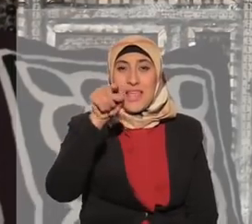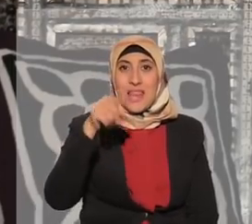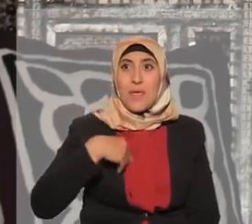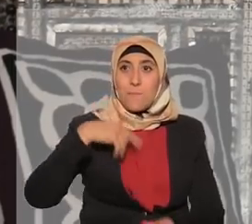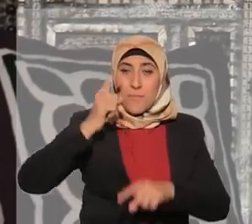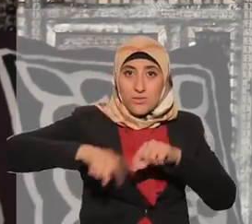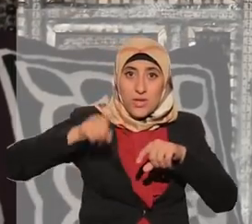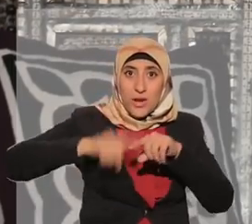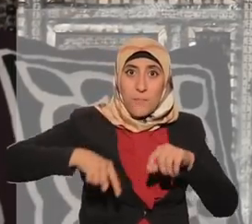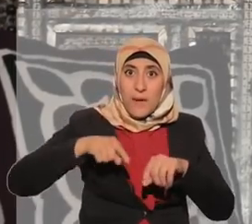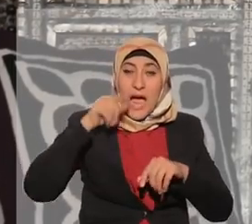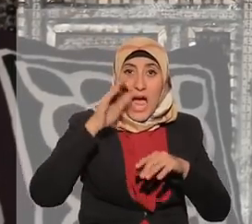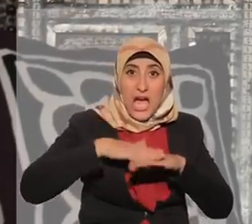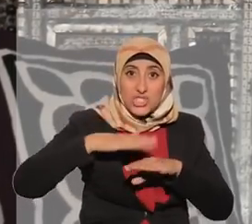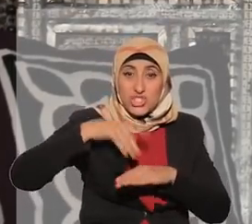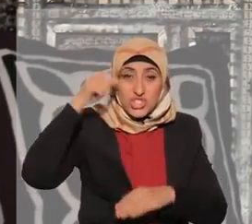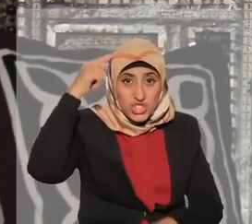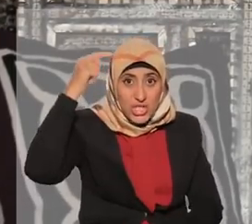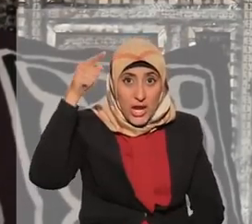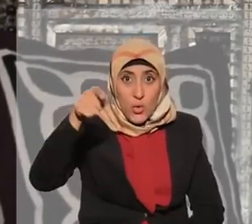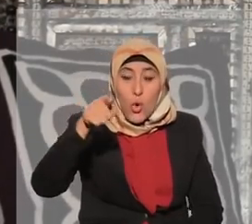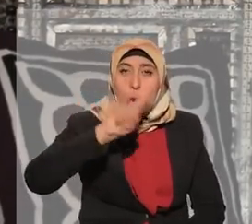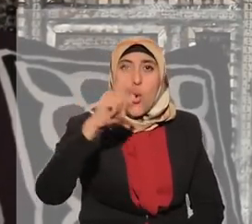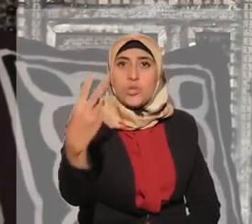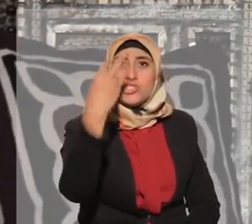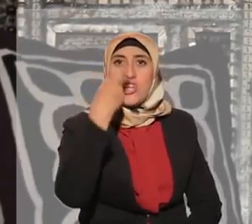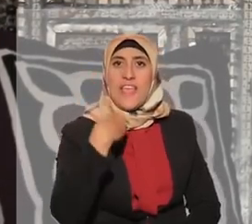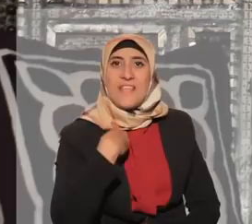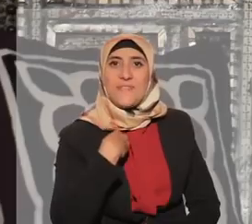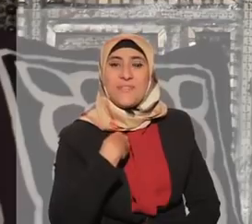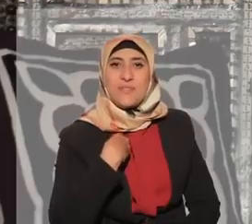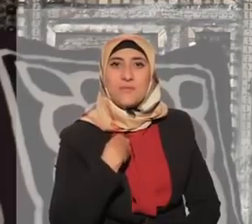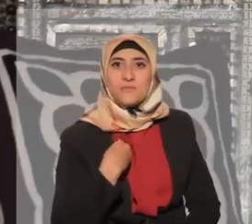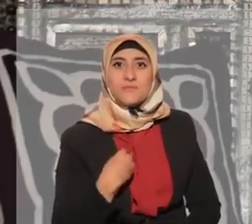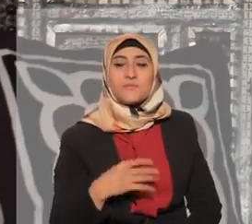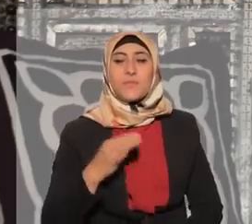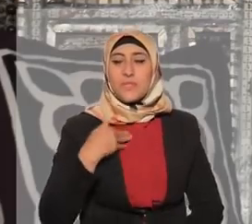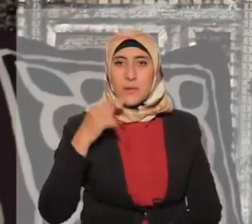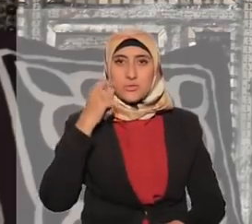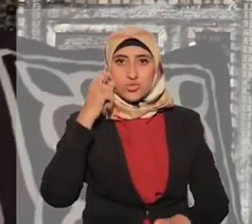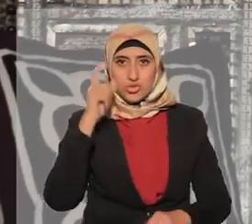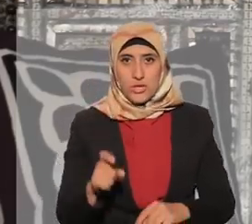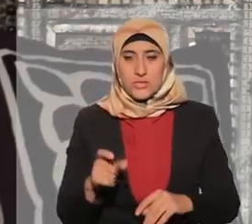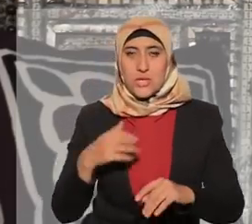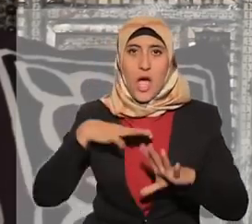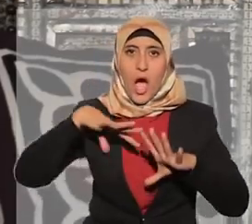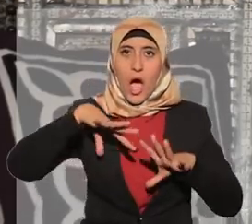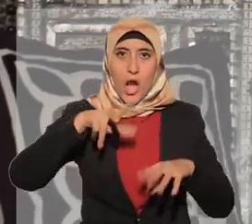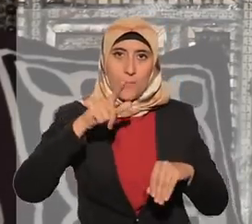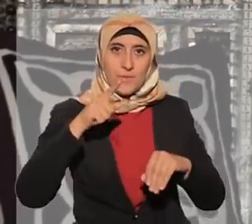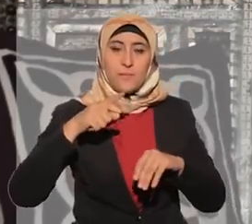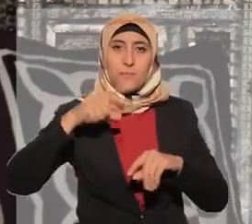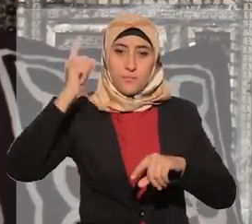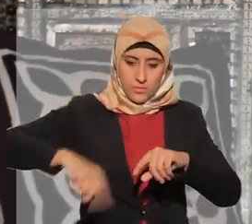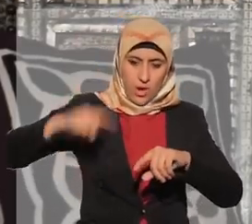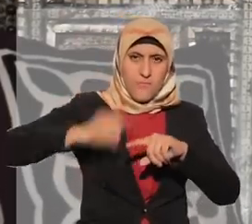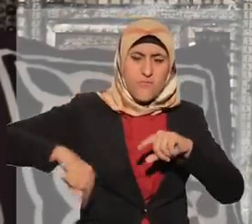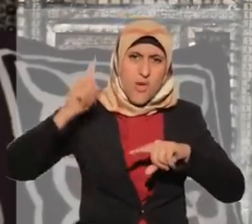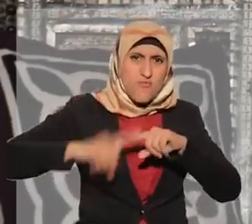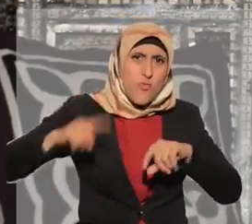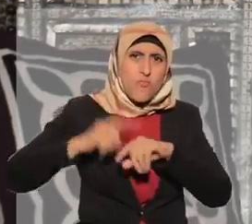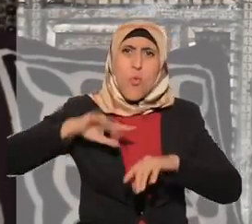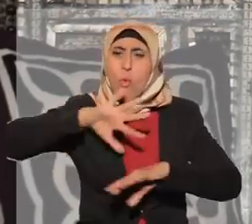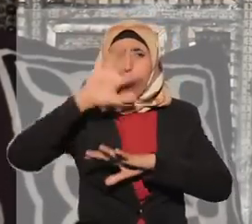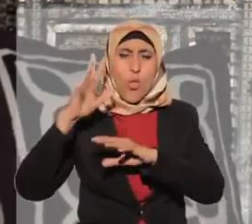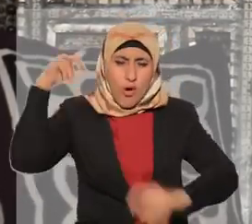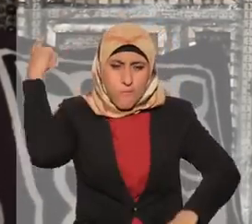وصلت؟ مرة ثانية. هذا حرامي يضرب يجلد، فيقول له العارف بالله هذا، يقول له: متى